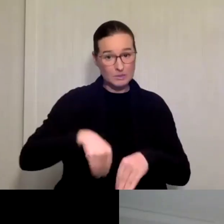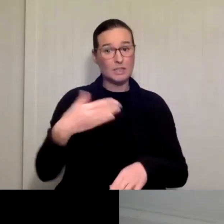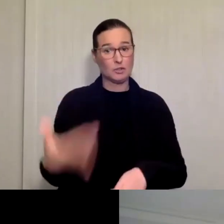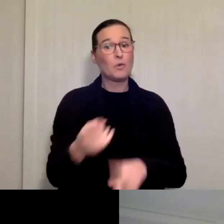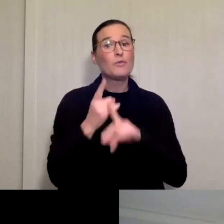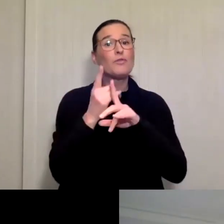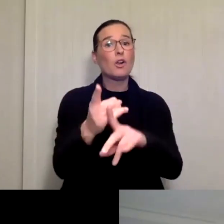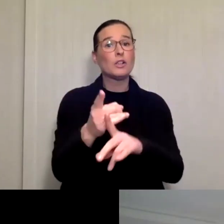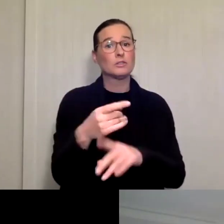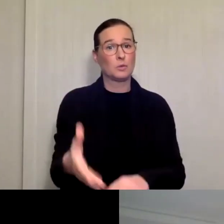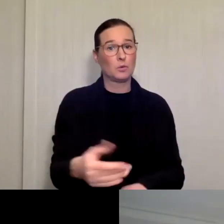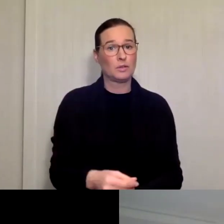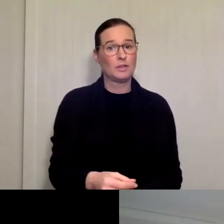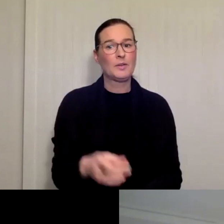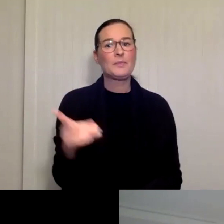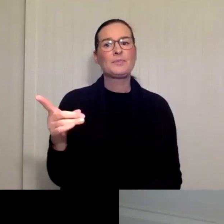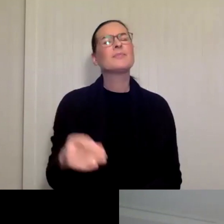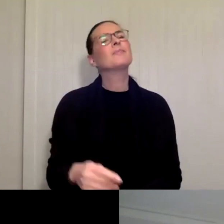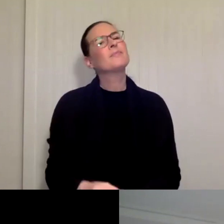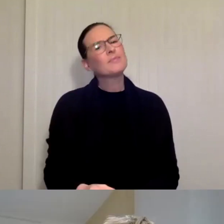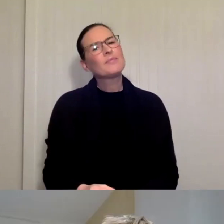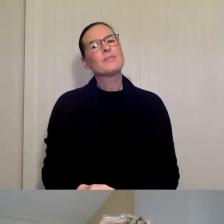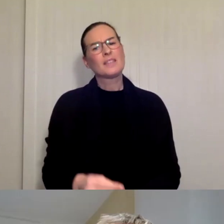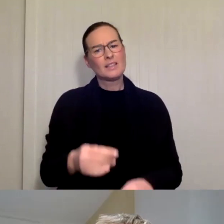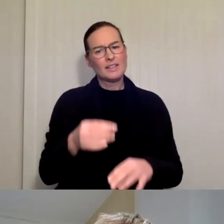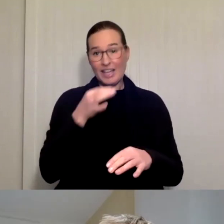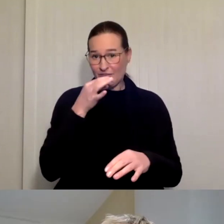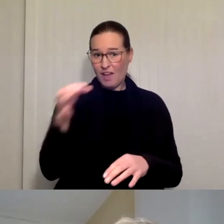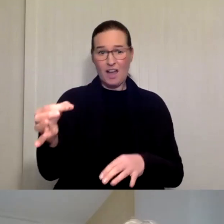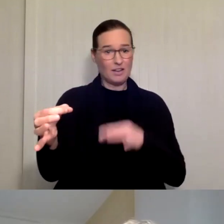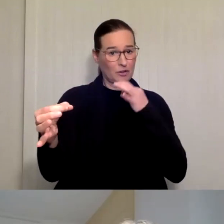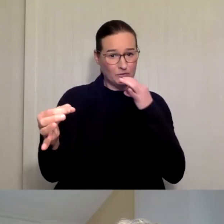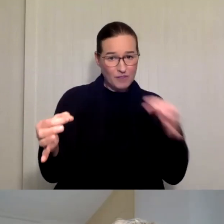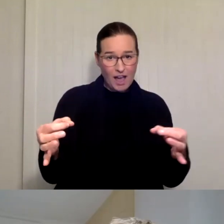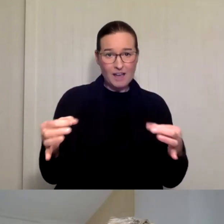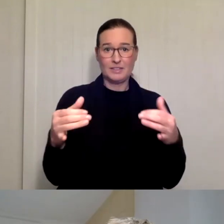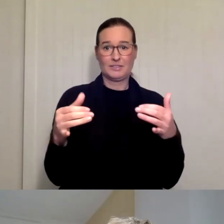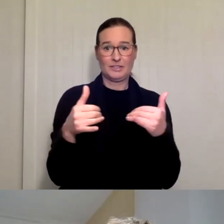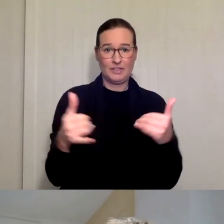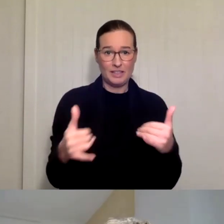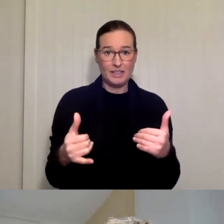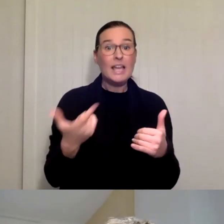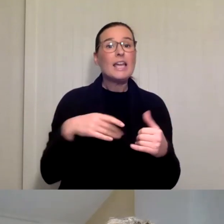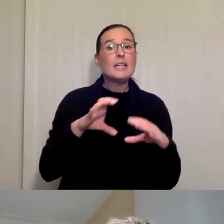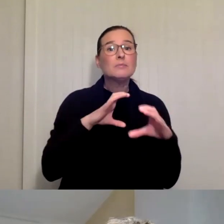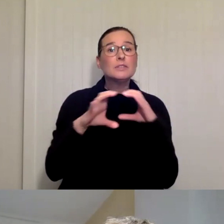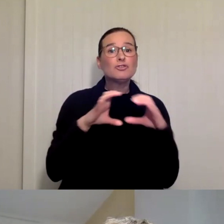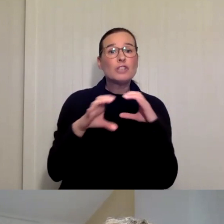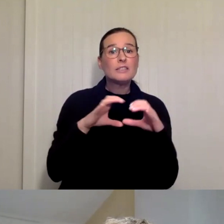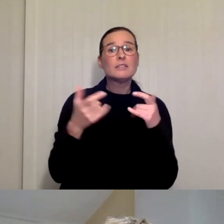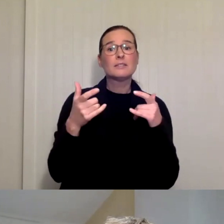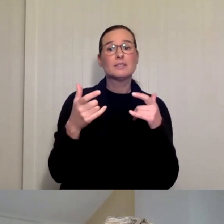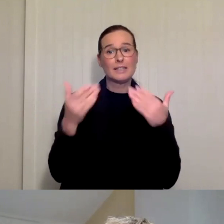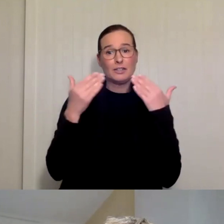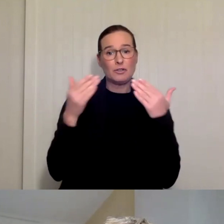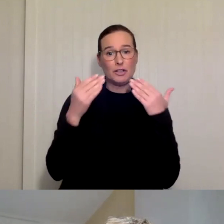denn gelingen, eine möglichst breite Akzeptanz zu bekommen? Im Chat gratuliert übrigens jemand Ihnen, Frau Priesemann, für